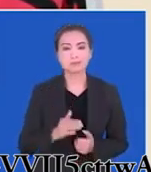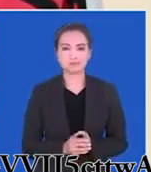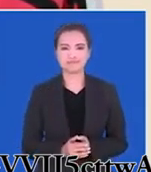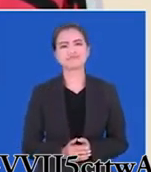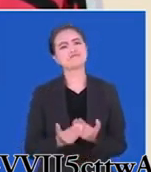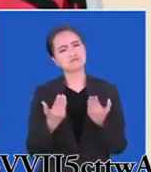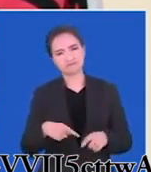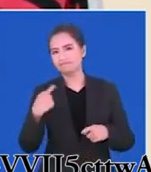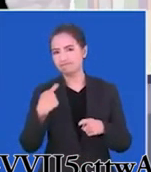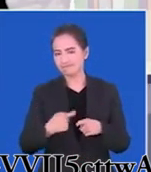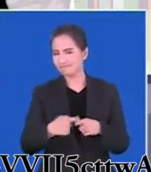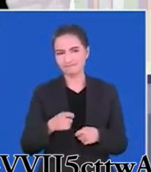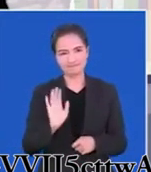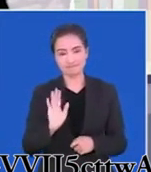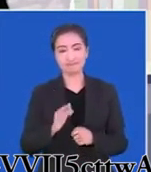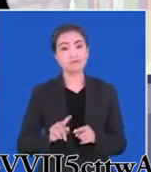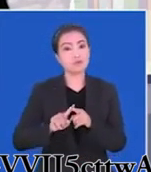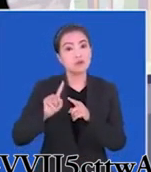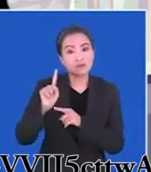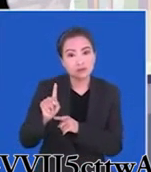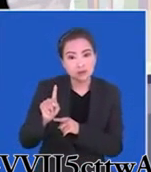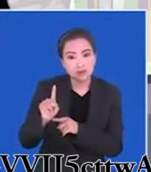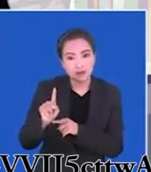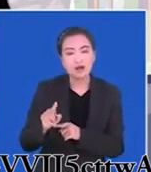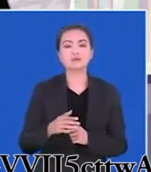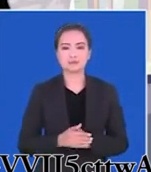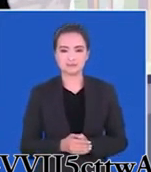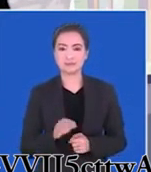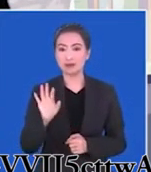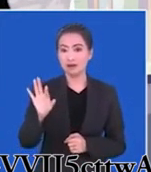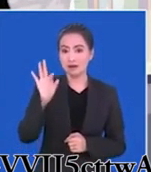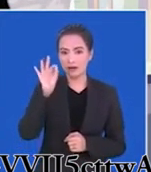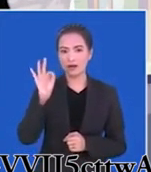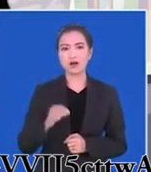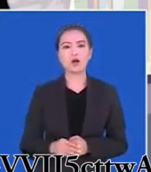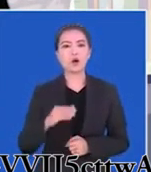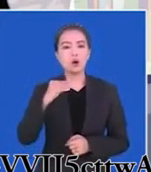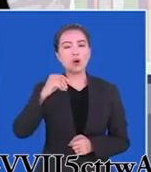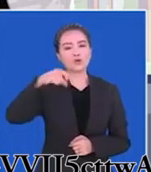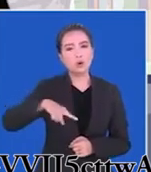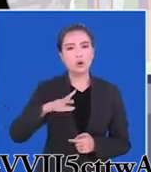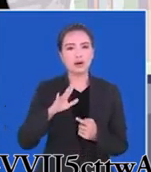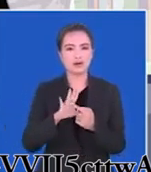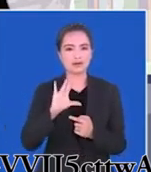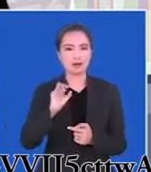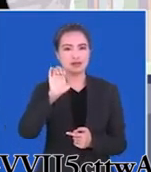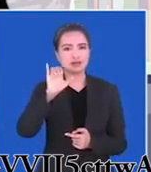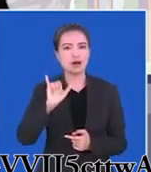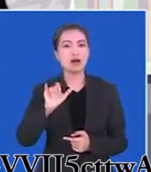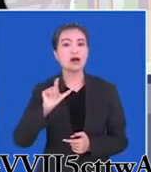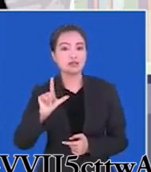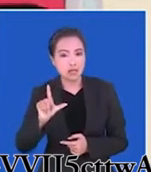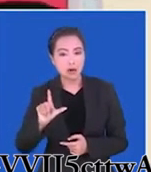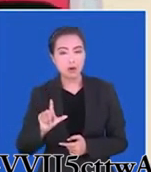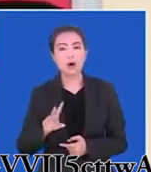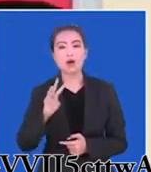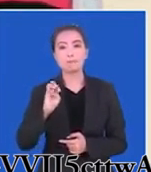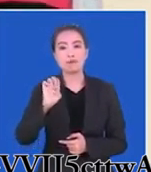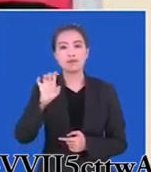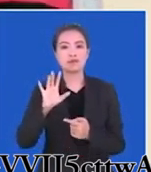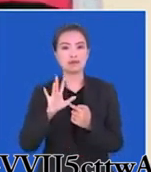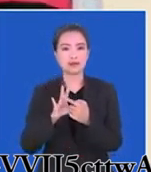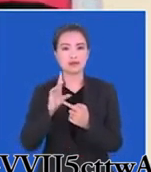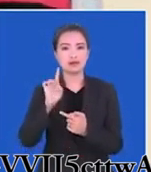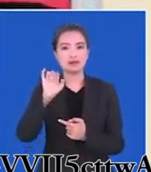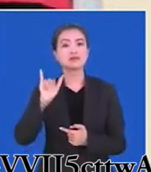หล่านี้ไม่ย่อยต่อไปครับข้อที่1เลยให้คุณเลือกใช้โซเชียลมีเดียให้เหมาะกับไลฟ์สไตล์ของตัวเราเองในชีวิตประจำวันคนเราแต่ละค